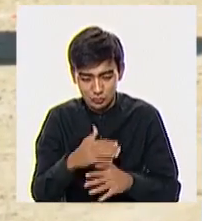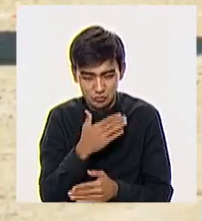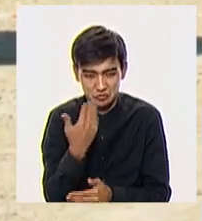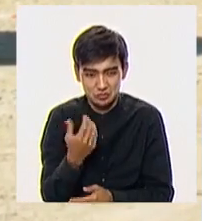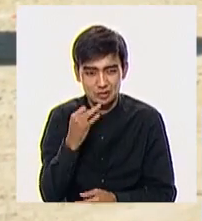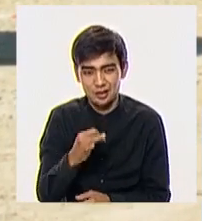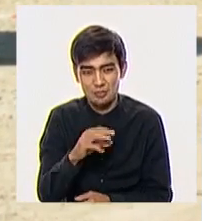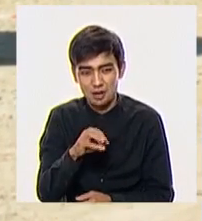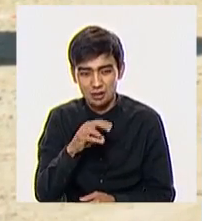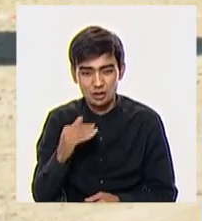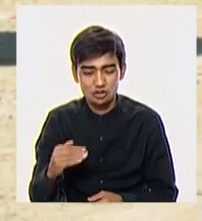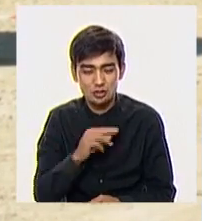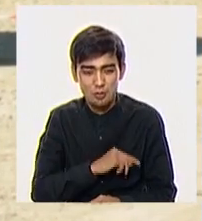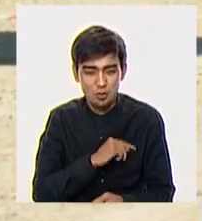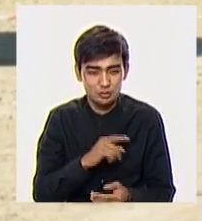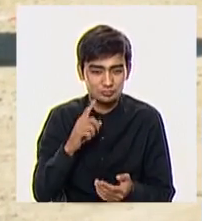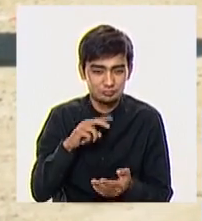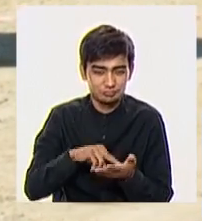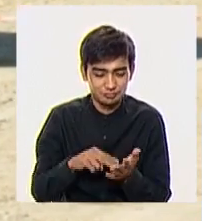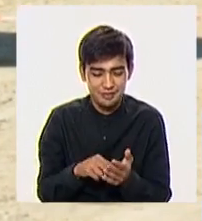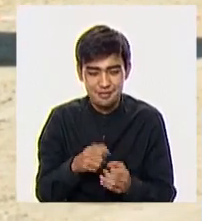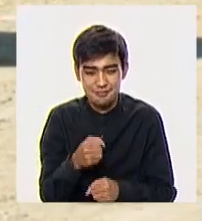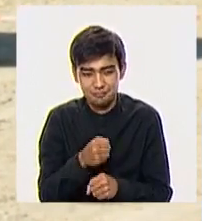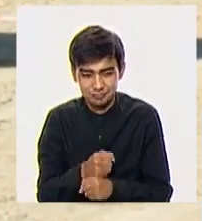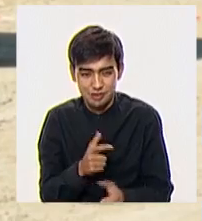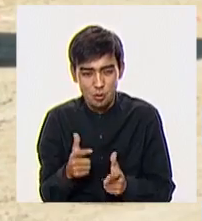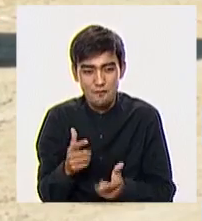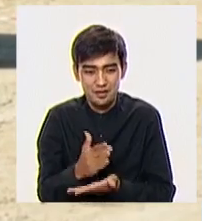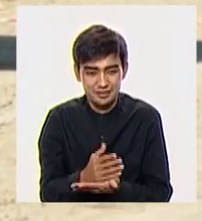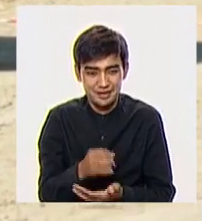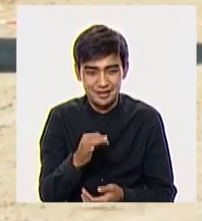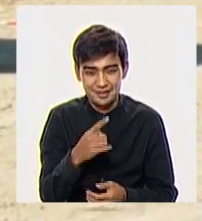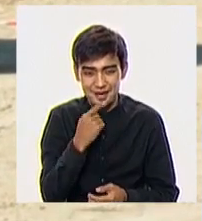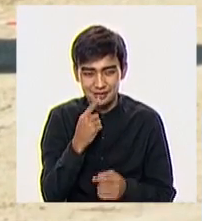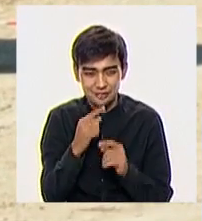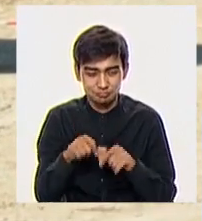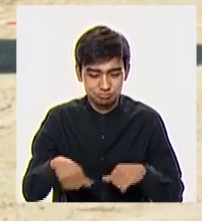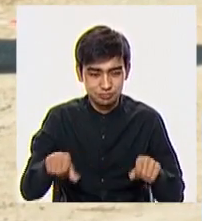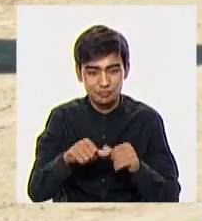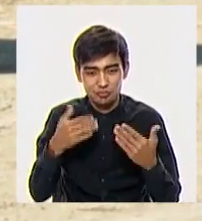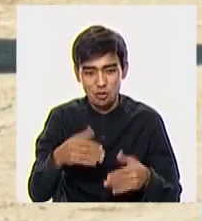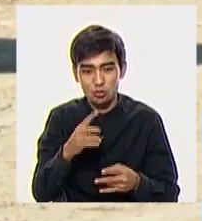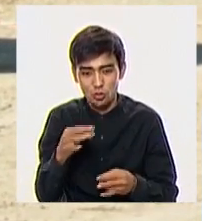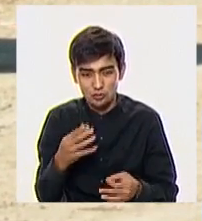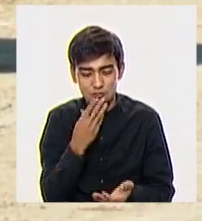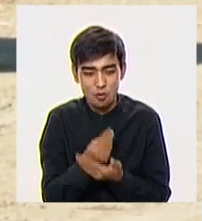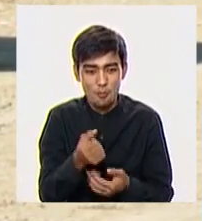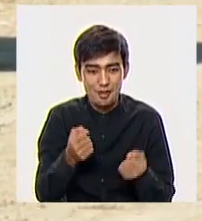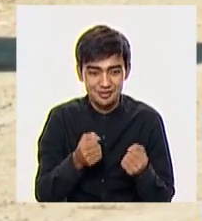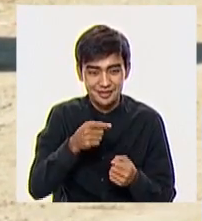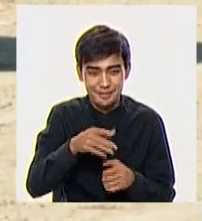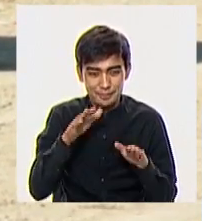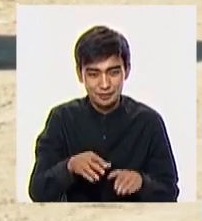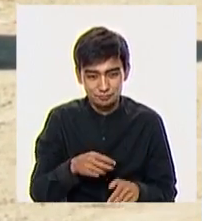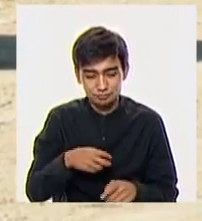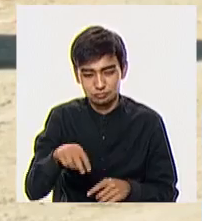яғни құрылысқа дайындық жұмыстарын жүргізіп жатыр екен. Мына қызыл қоршаған лентаны да байқадық, бірақ өздерінің көліктері бұл жерден